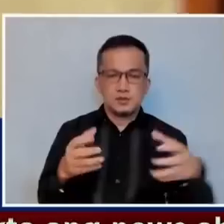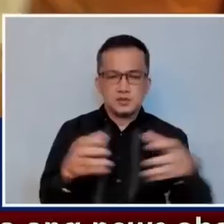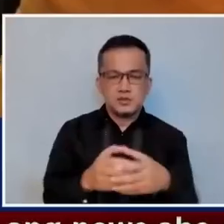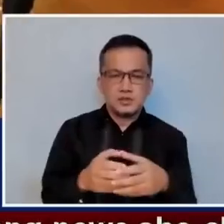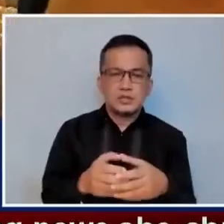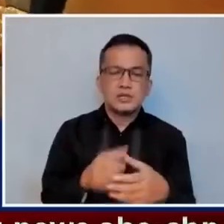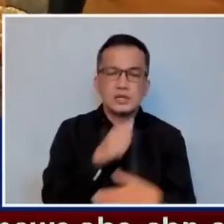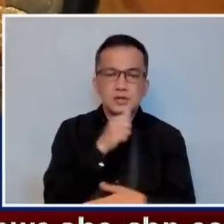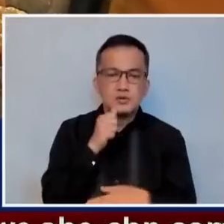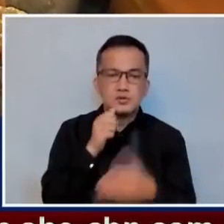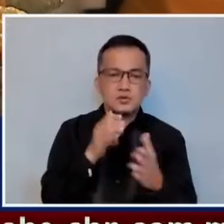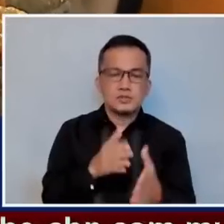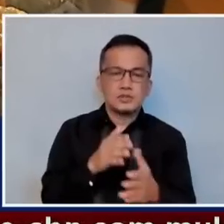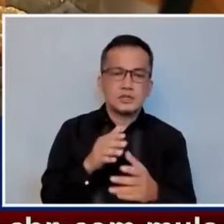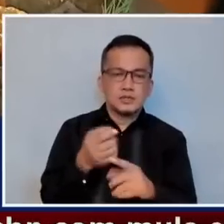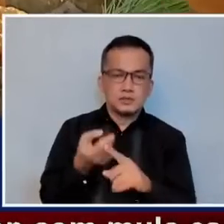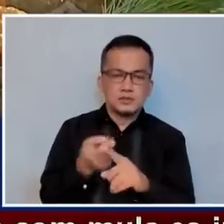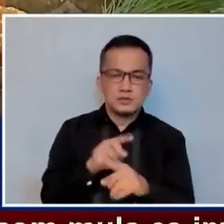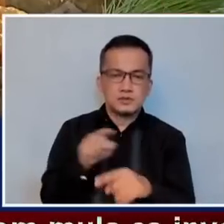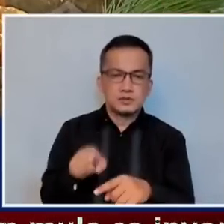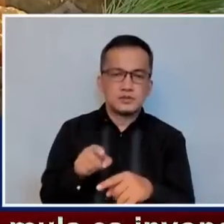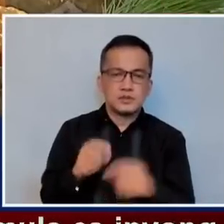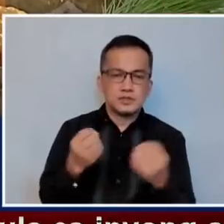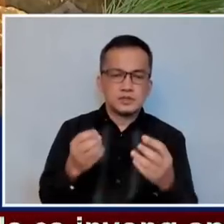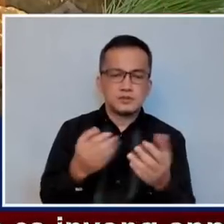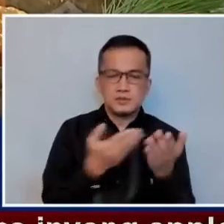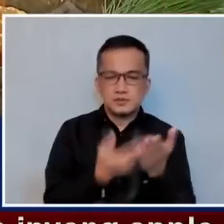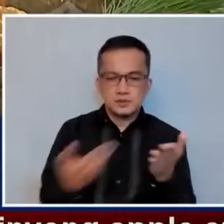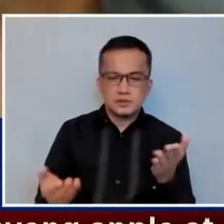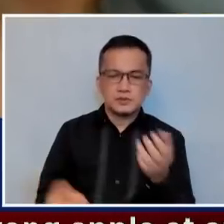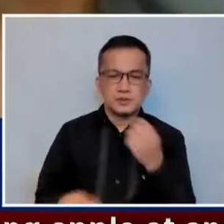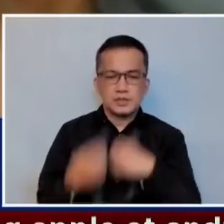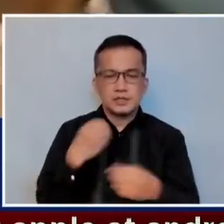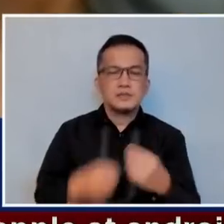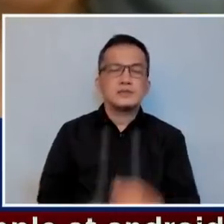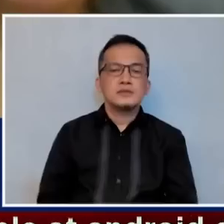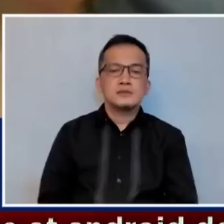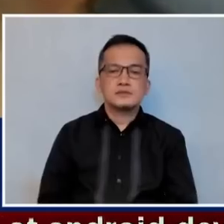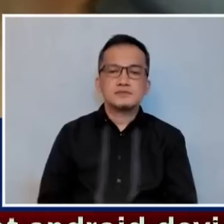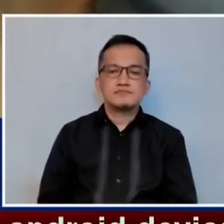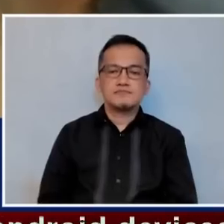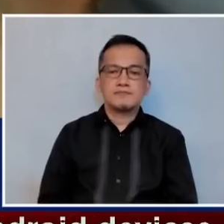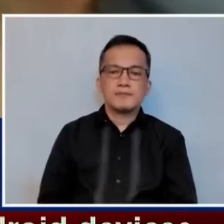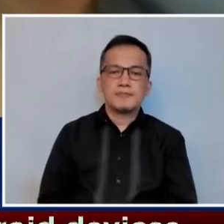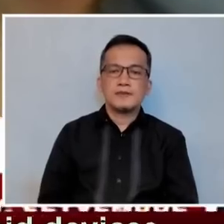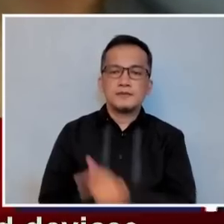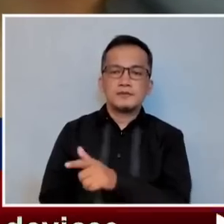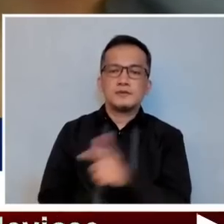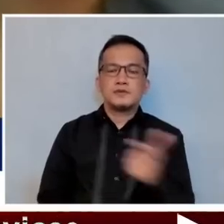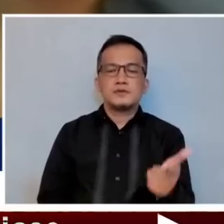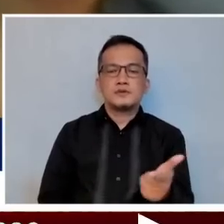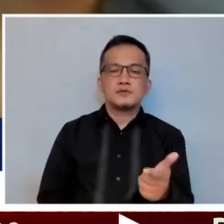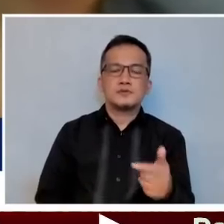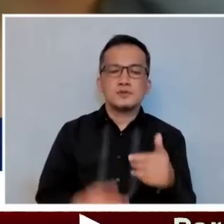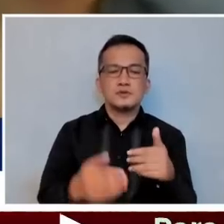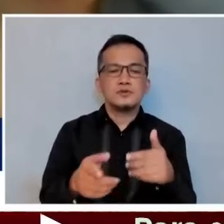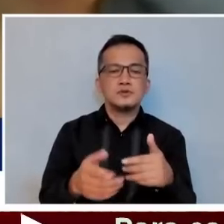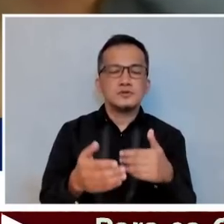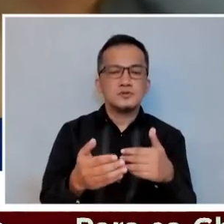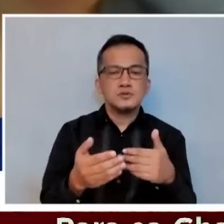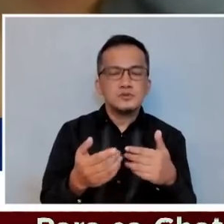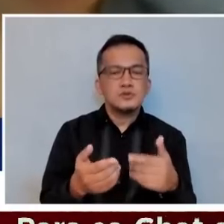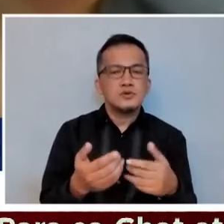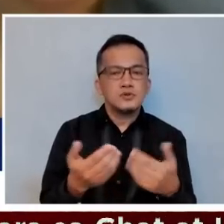agrikultura na pinagmumula ng karamihan ng supply ng pagkain. So, in the near term po, kailangan